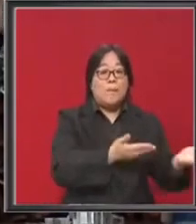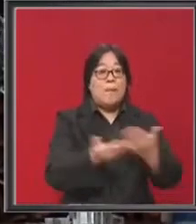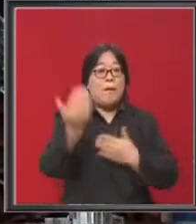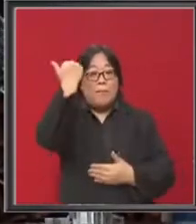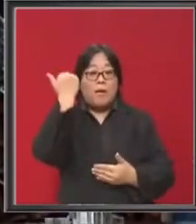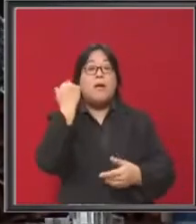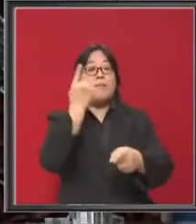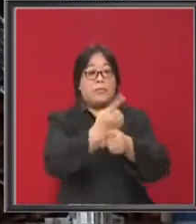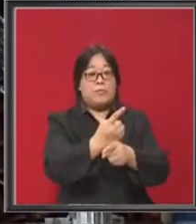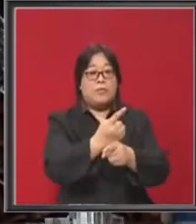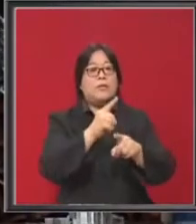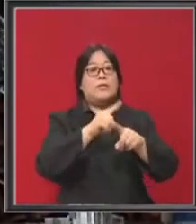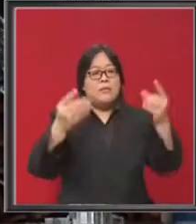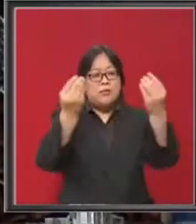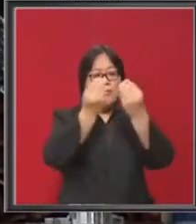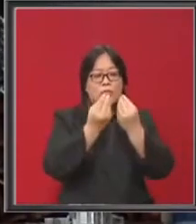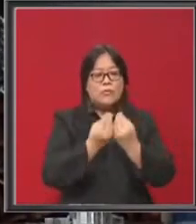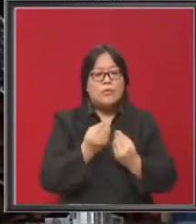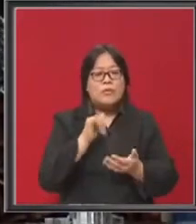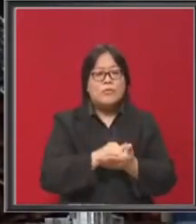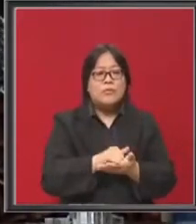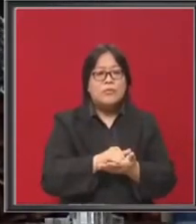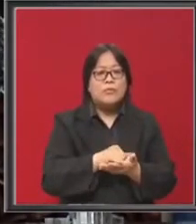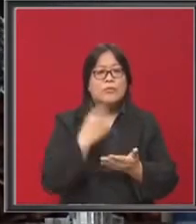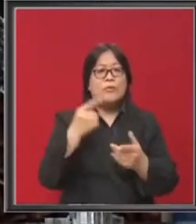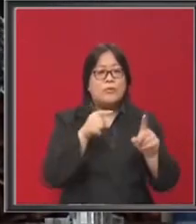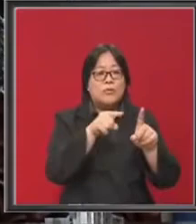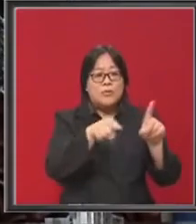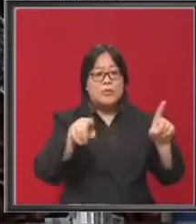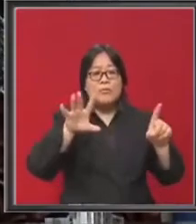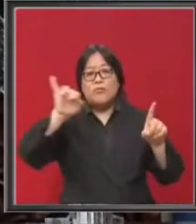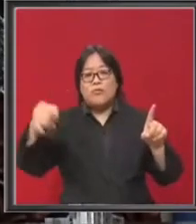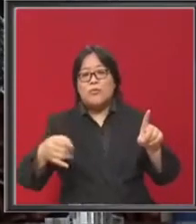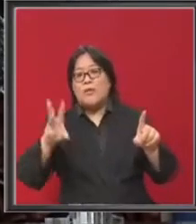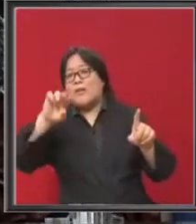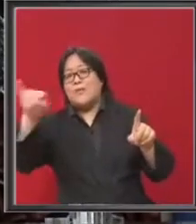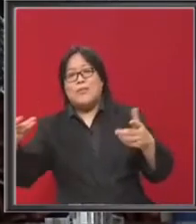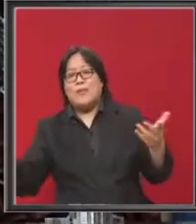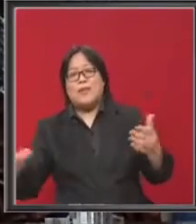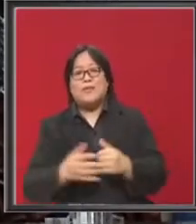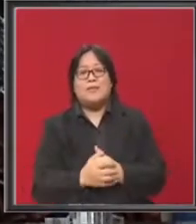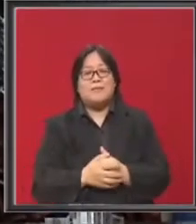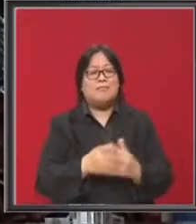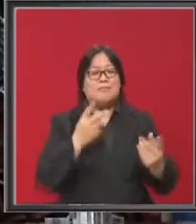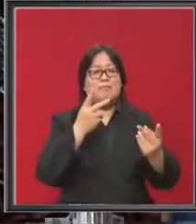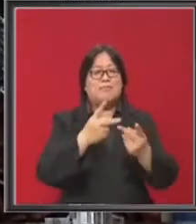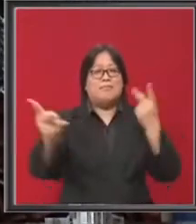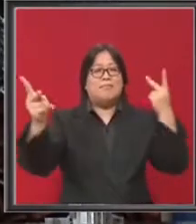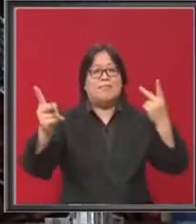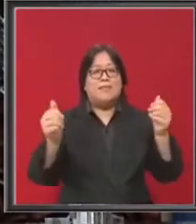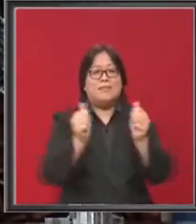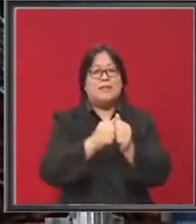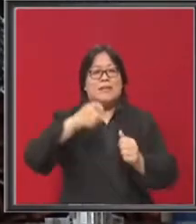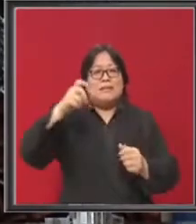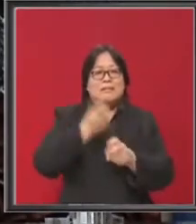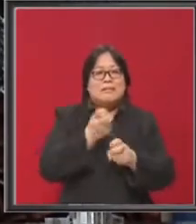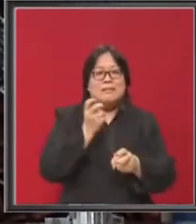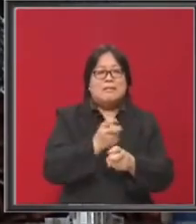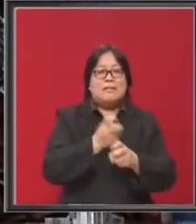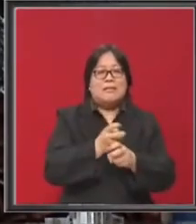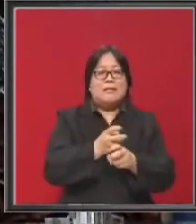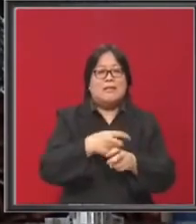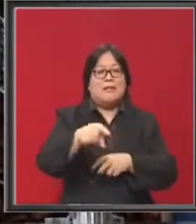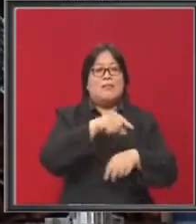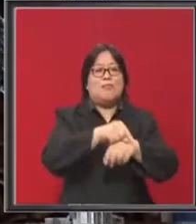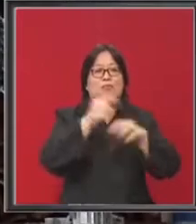kayak ke makam ah Benoa tapi angka yang nampak sebut tadi satu hingga lima juta 600 Tak padan dengan derita ditanggung